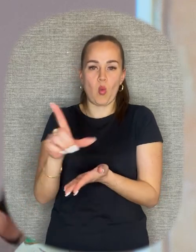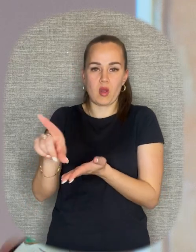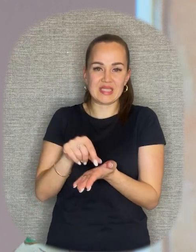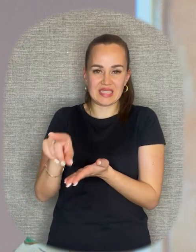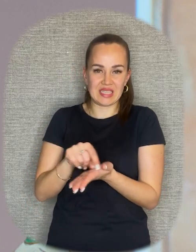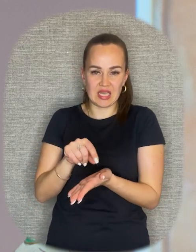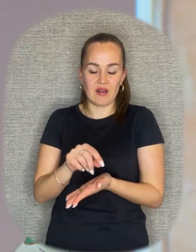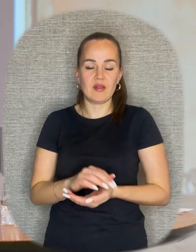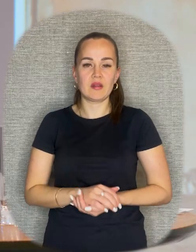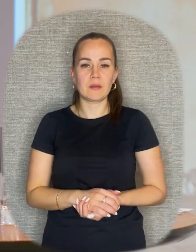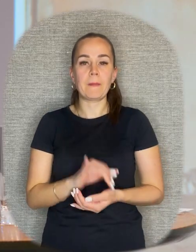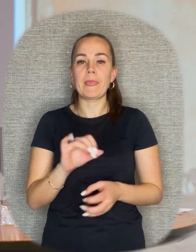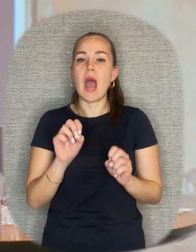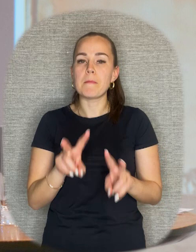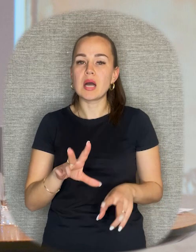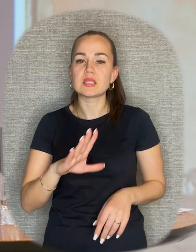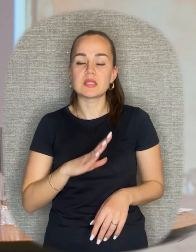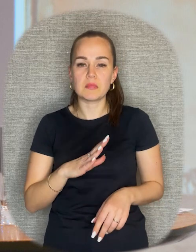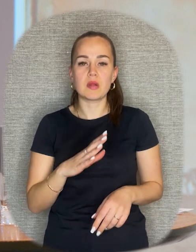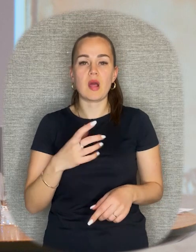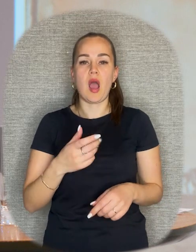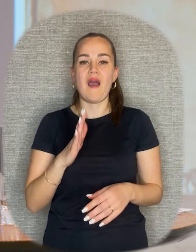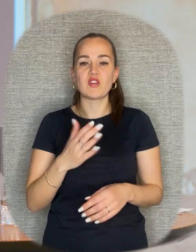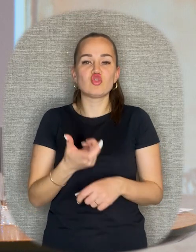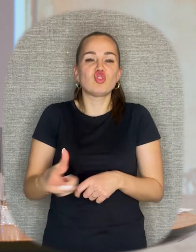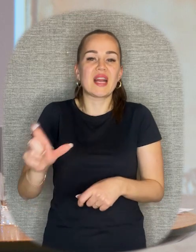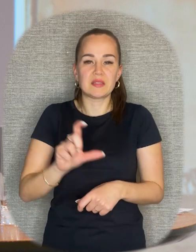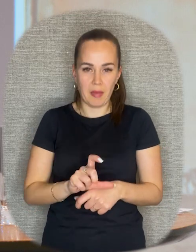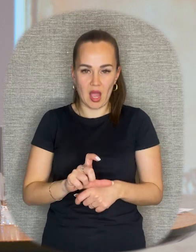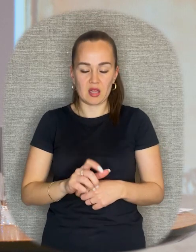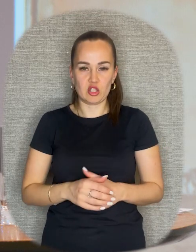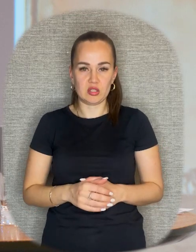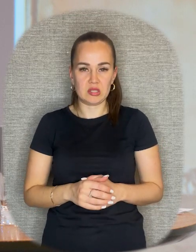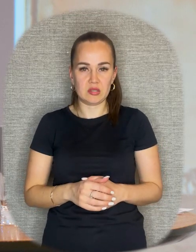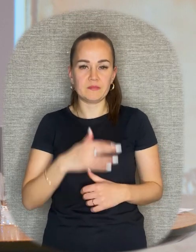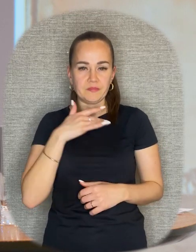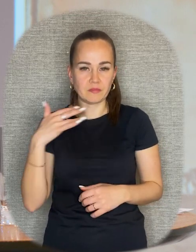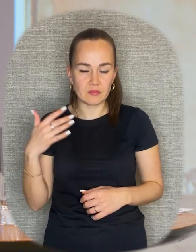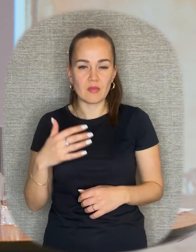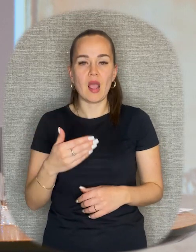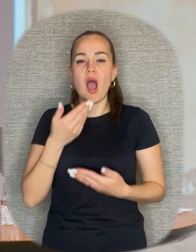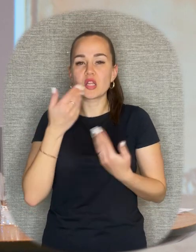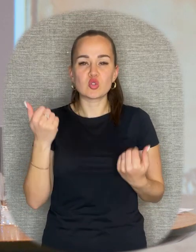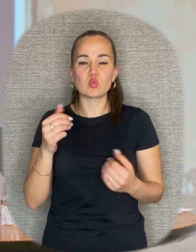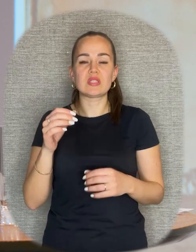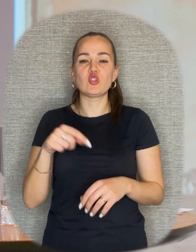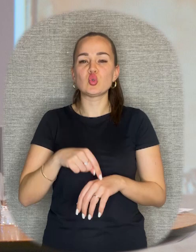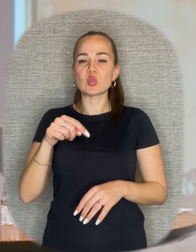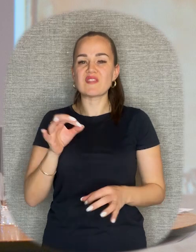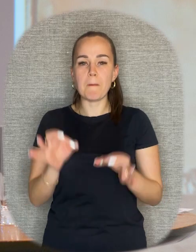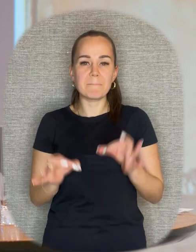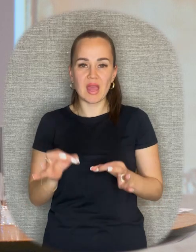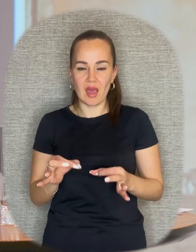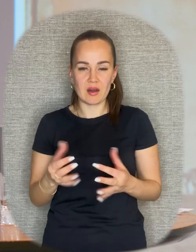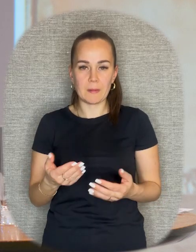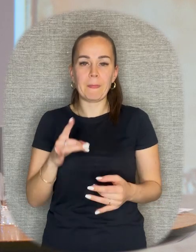прямому цитирований также таилась и в чрезмерность в чрезмерность в отсутствии